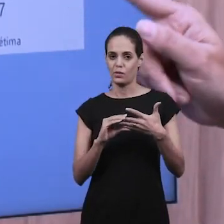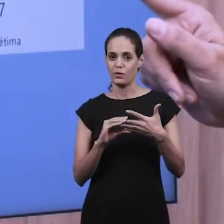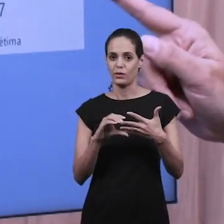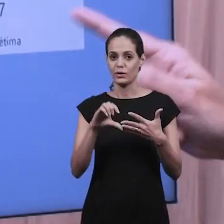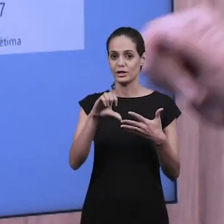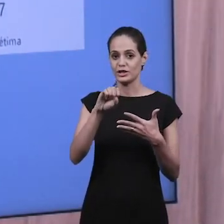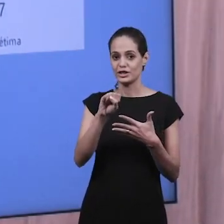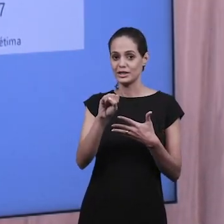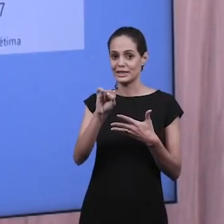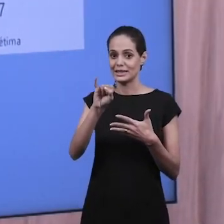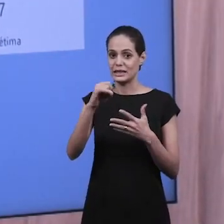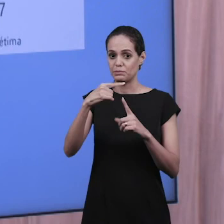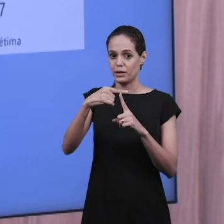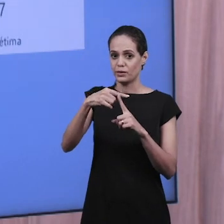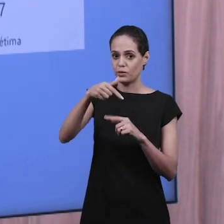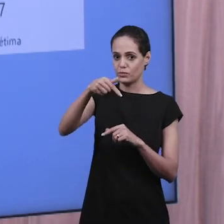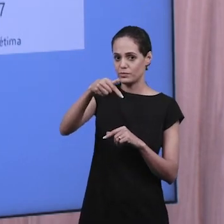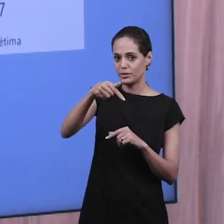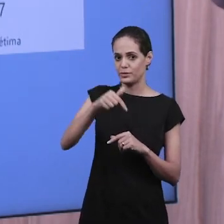majeur septième.